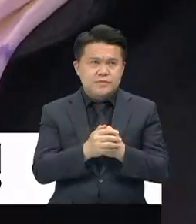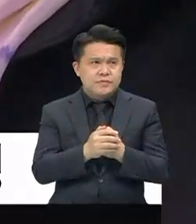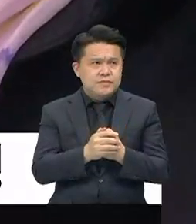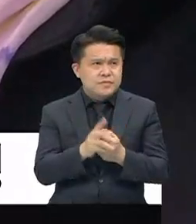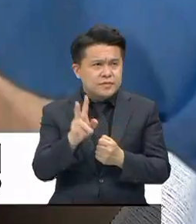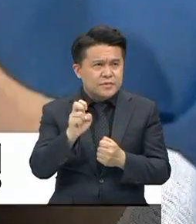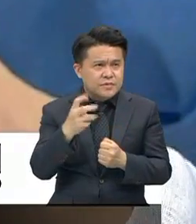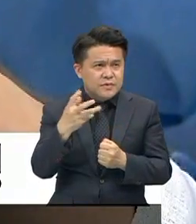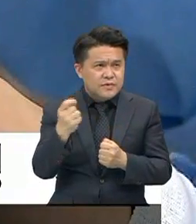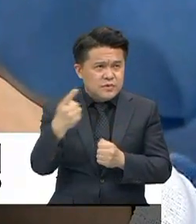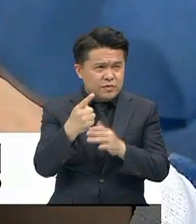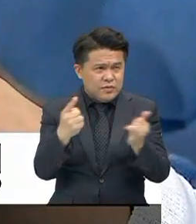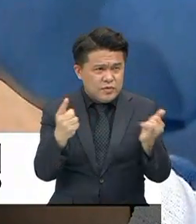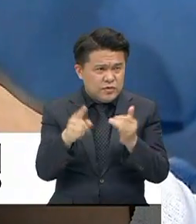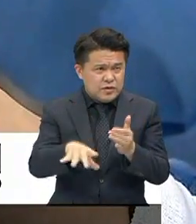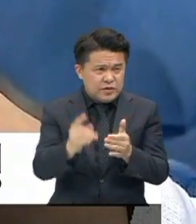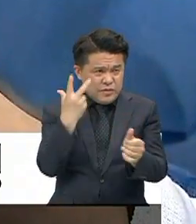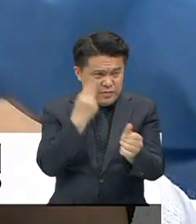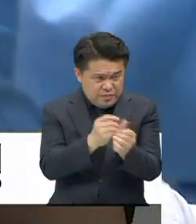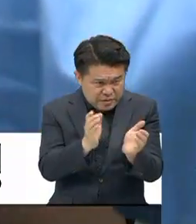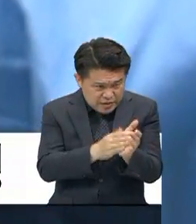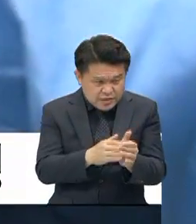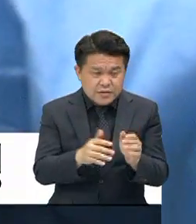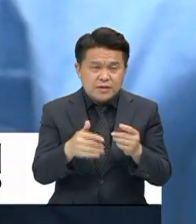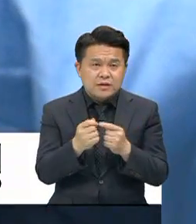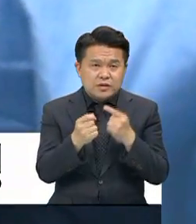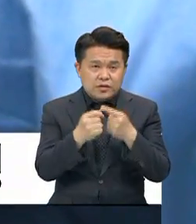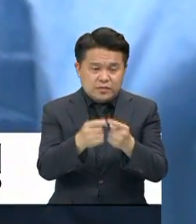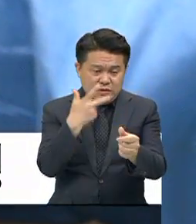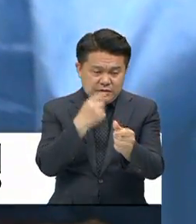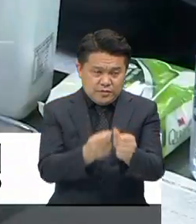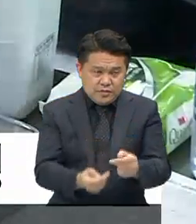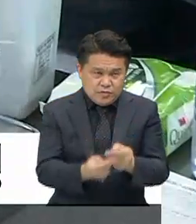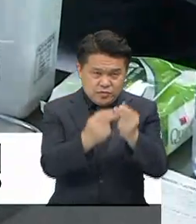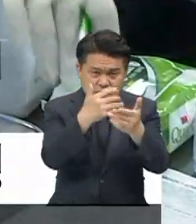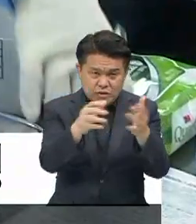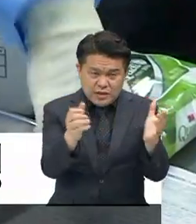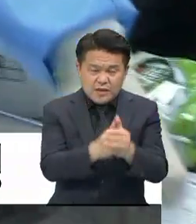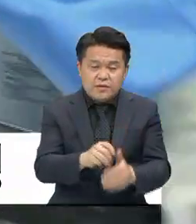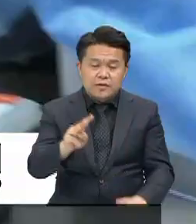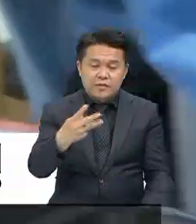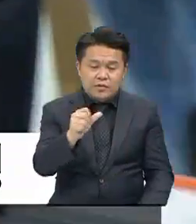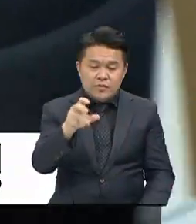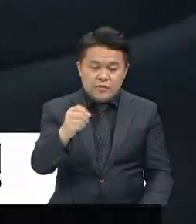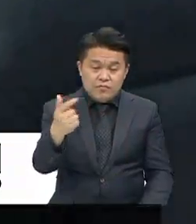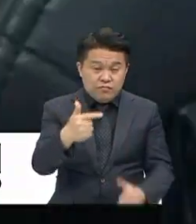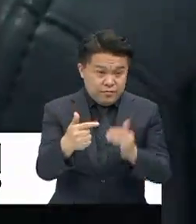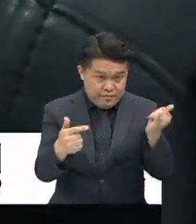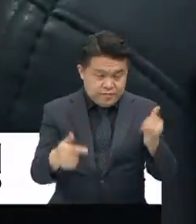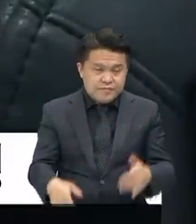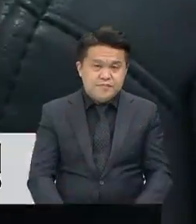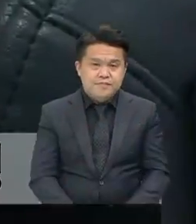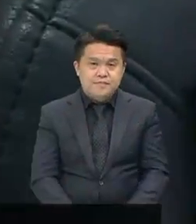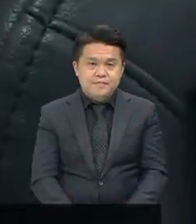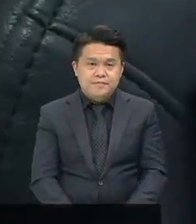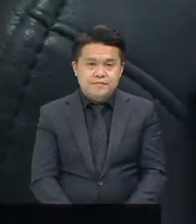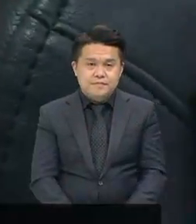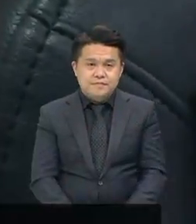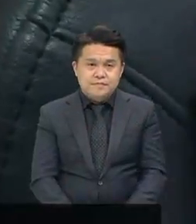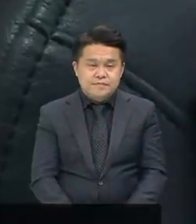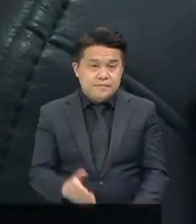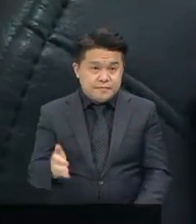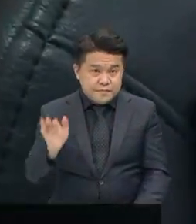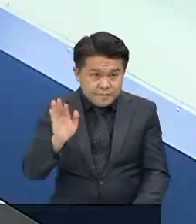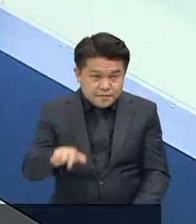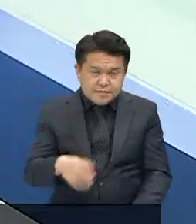24만 천여 명이 처음 백신 접종을 받아 1차 누적 접종자는 305만 6천여 명이라고 밝혔습니다.